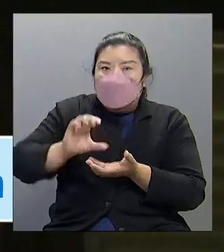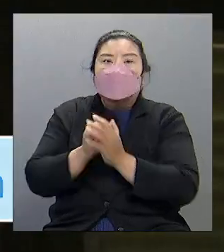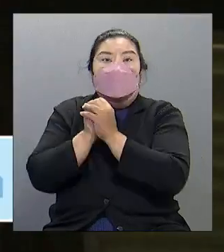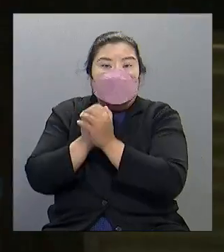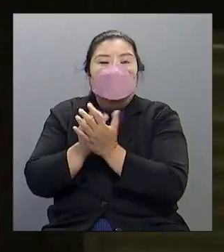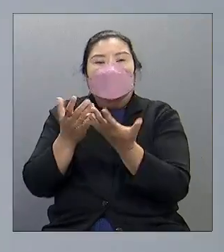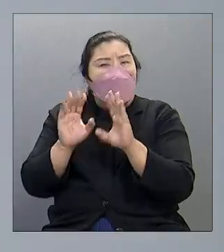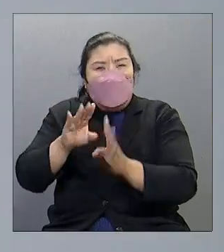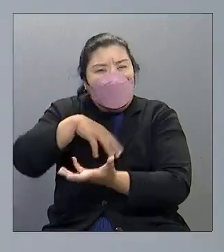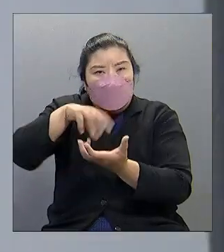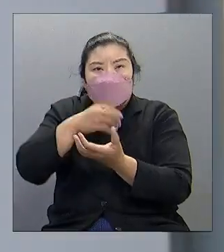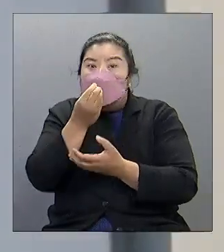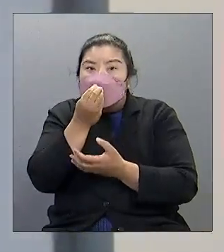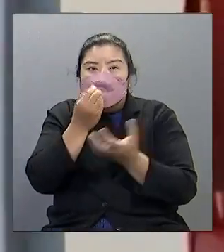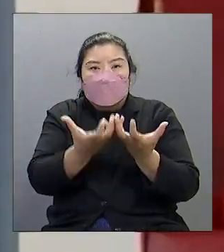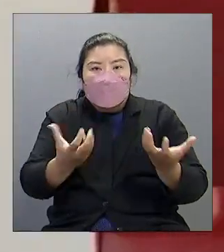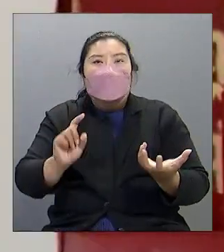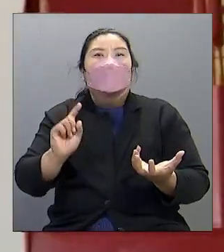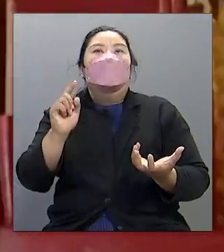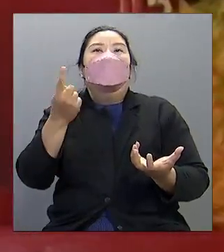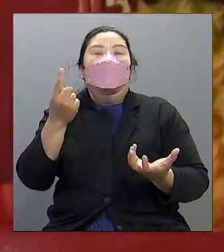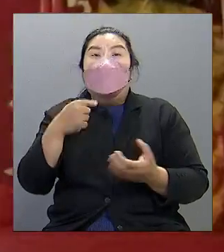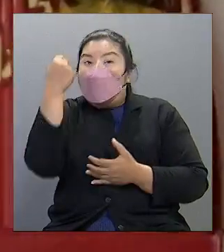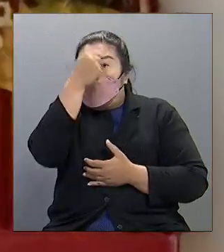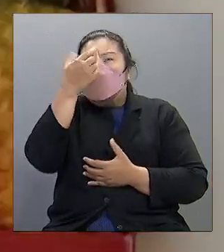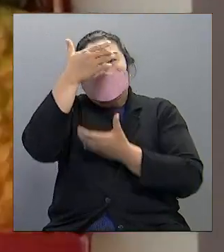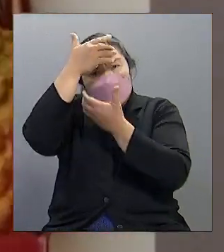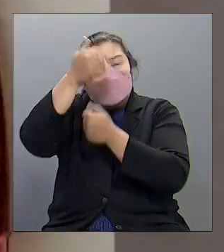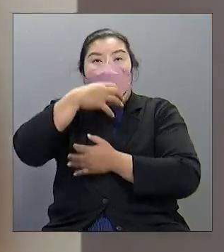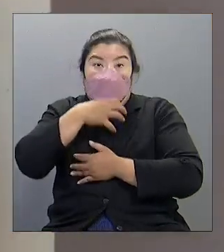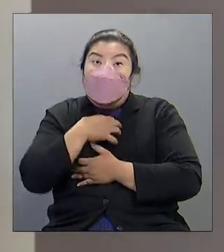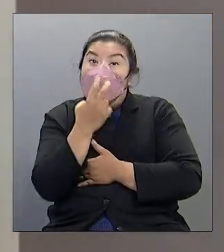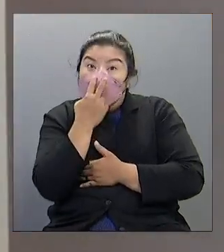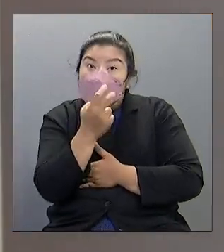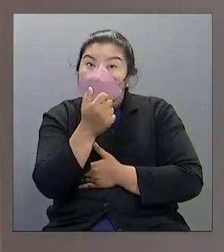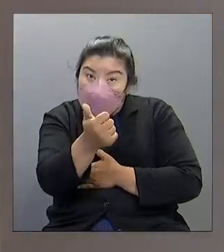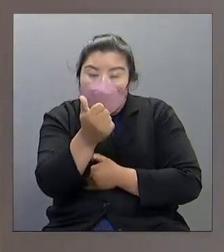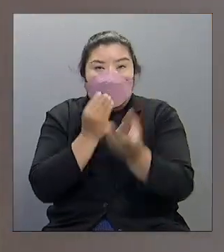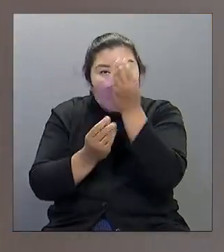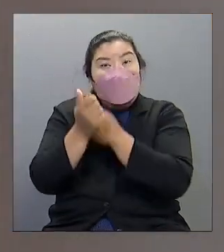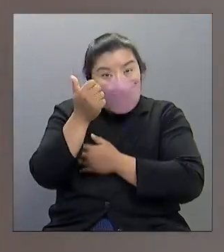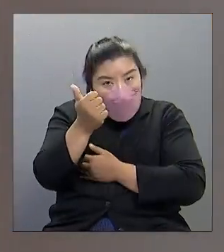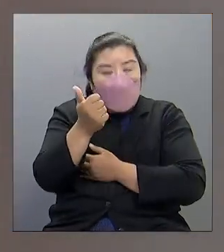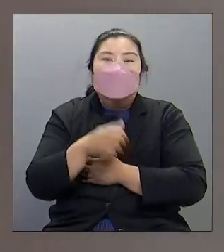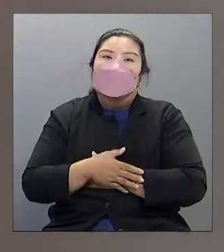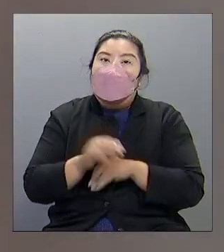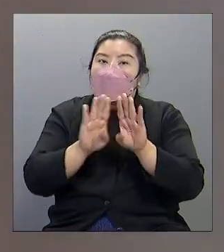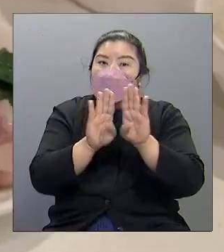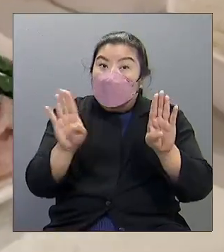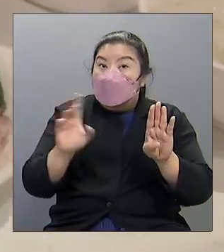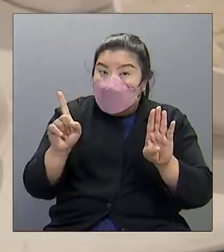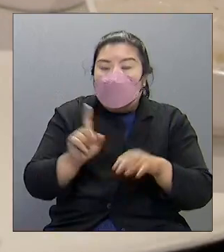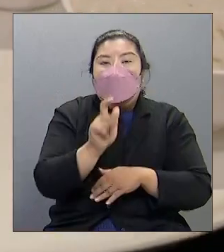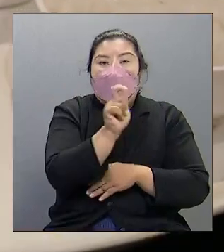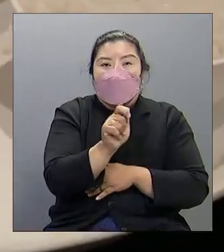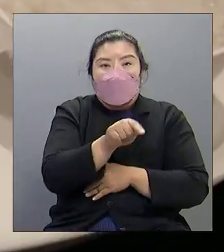ย międzycosinas questeี้มีส่นอน Safี่น่าสนใจด้วยนะคะใครสนใจจะไปเยี่ยมชมคârและศึกษาได้เปิดให้บริการวันอังคารถึวั